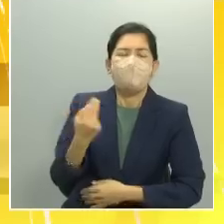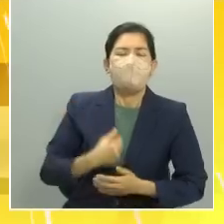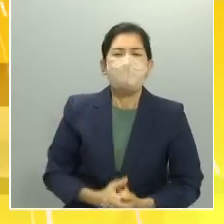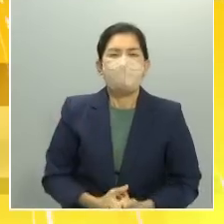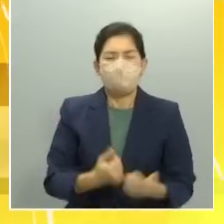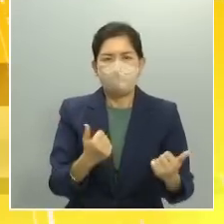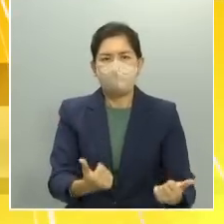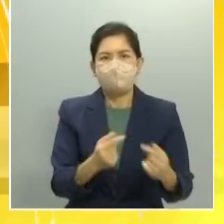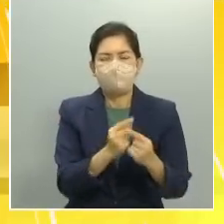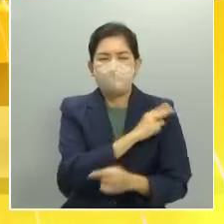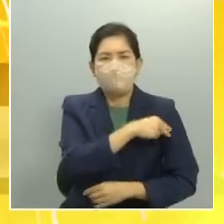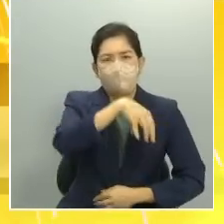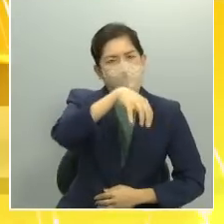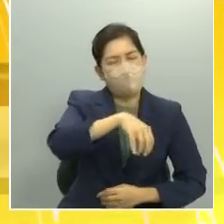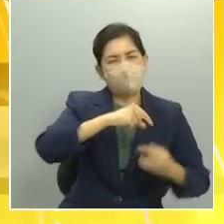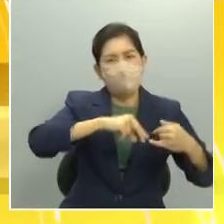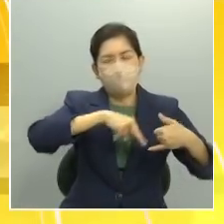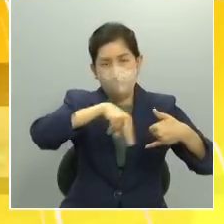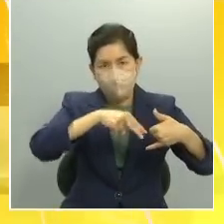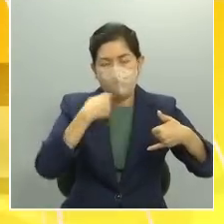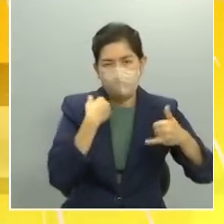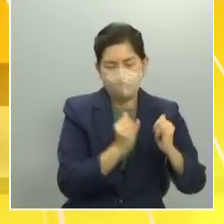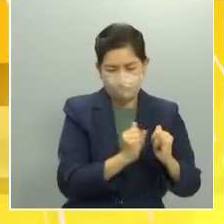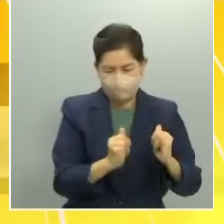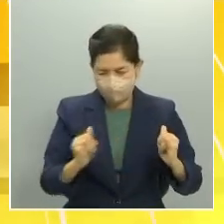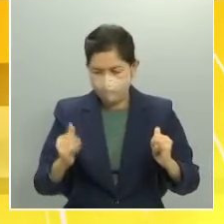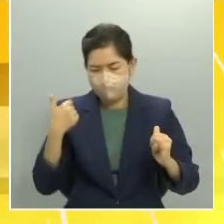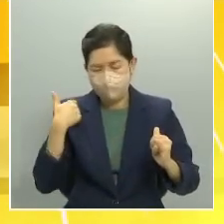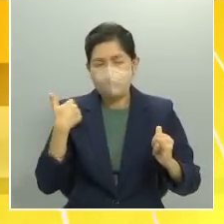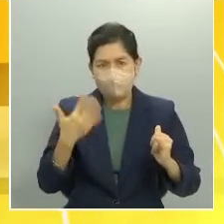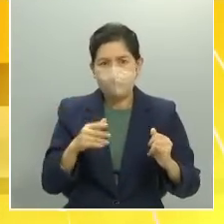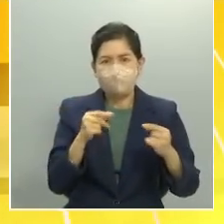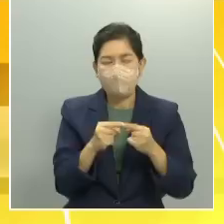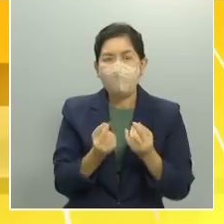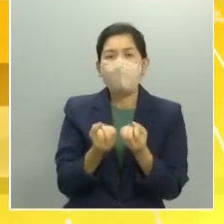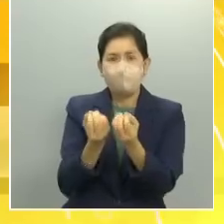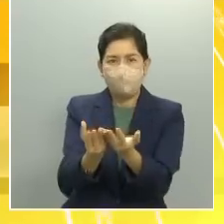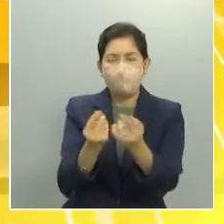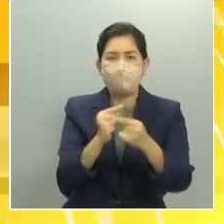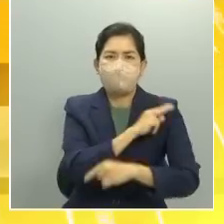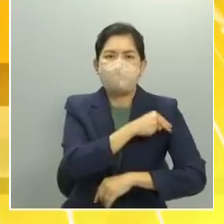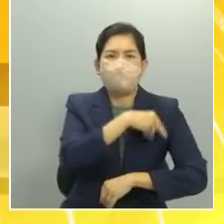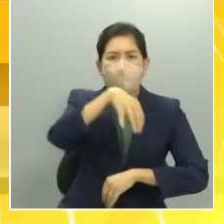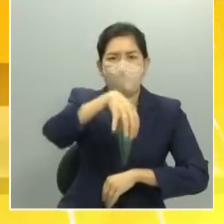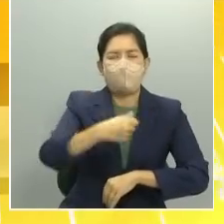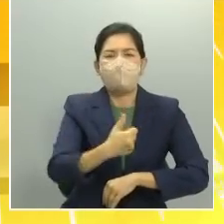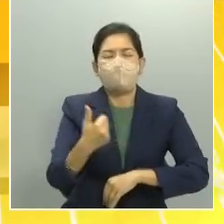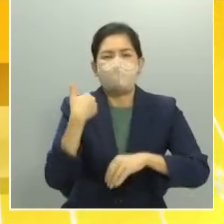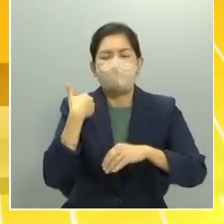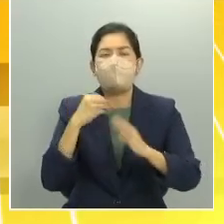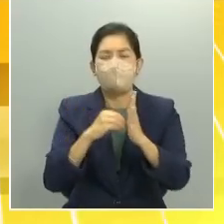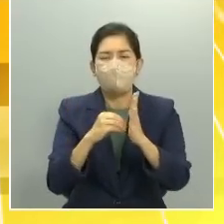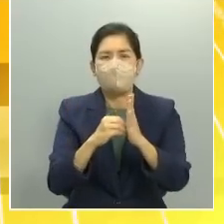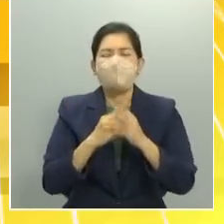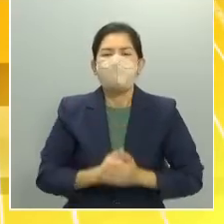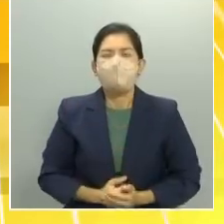าบาลสิริกิติ์แล้วก็ยังมีโรงพยาบาลอื่นด้วยที่รับตัวผู้บาดเจ็บไปเนี่ยนะฮะขณะที่รายชื่อผู้เสียชีวิตเราก็ทบ